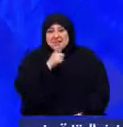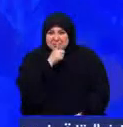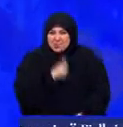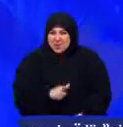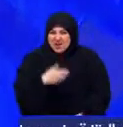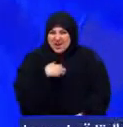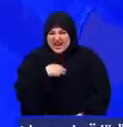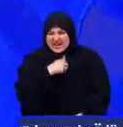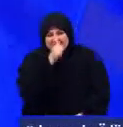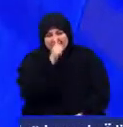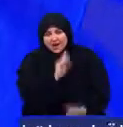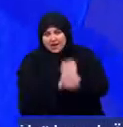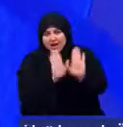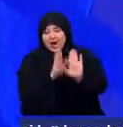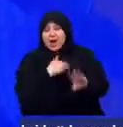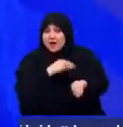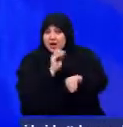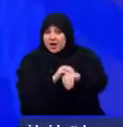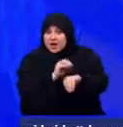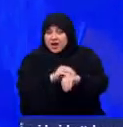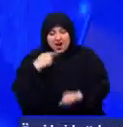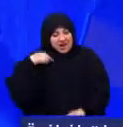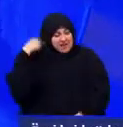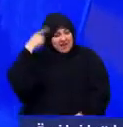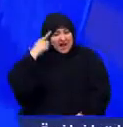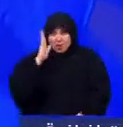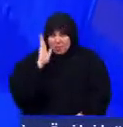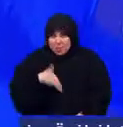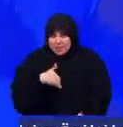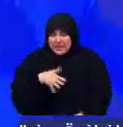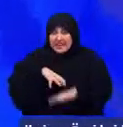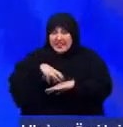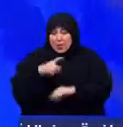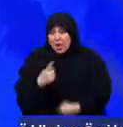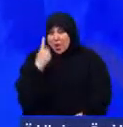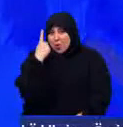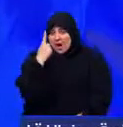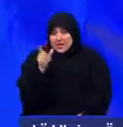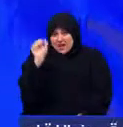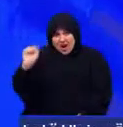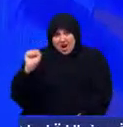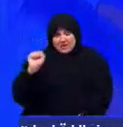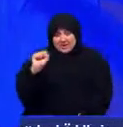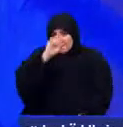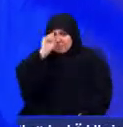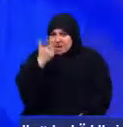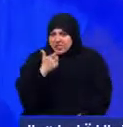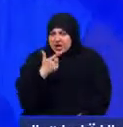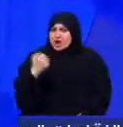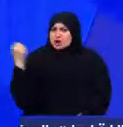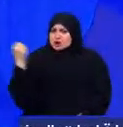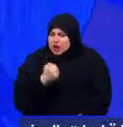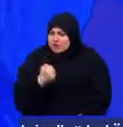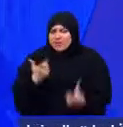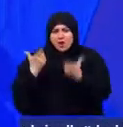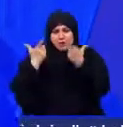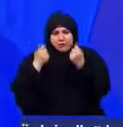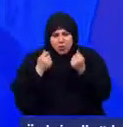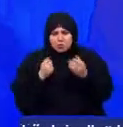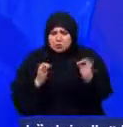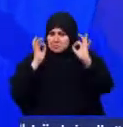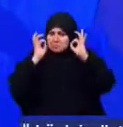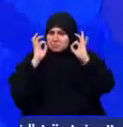متشائما، ولكنني شخصيا لا أعتقد أن الدولة بمفردها كيفما كانت إمكانياتها